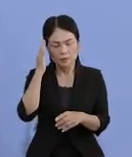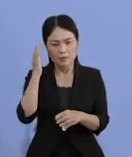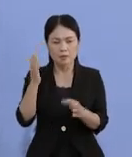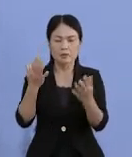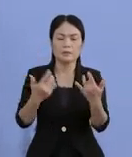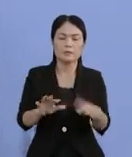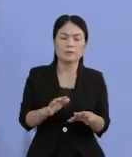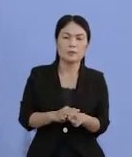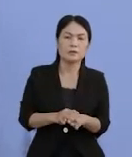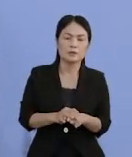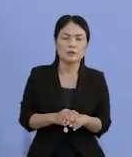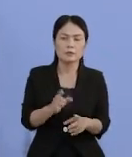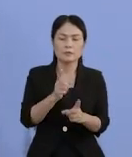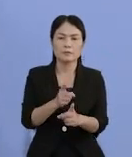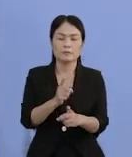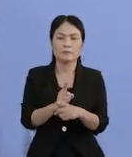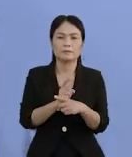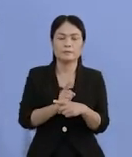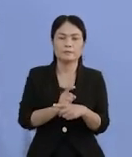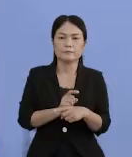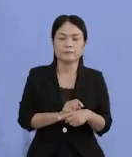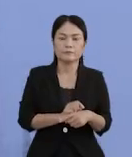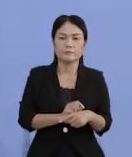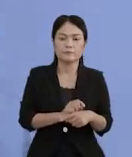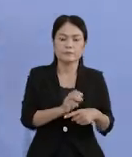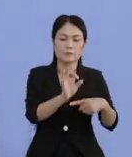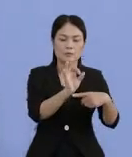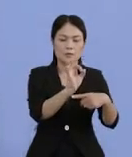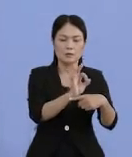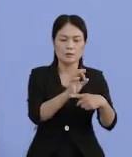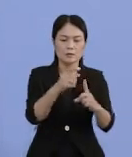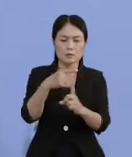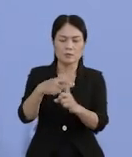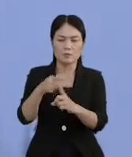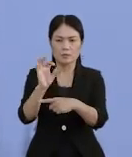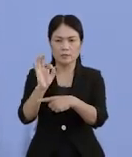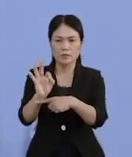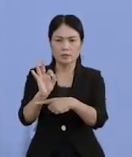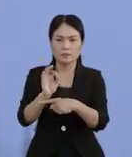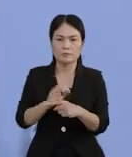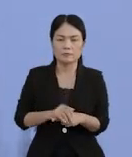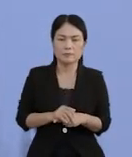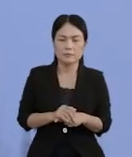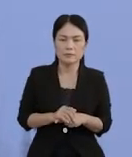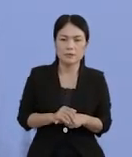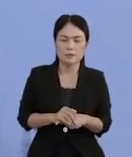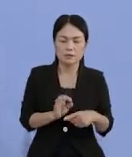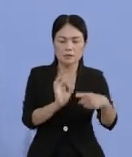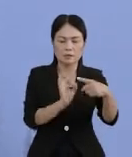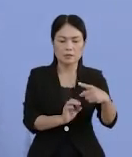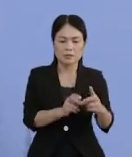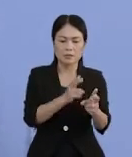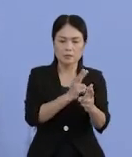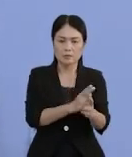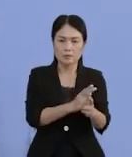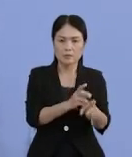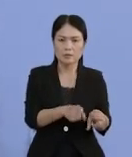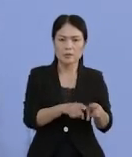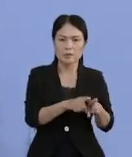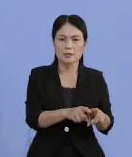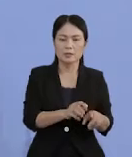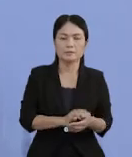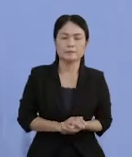cứ con trực dốc phịa dốc bột nông phịa dốc ai phía bay dương rẻ xa tục nơi